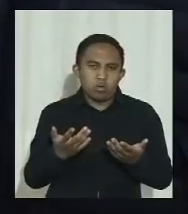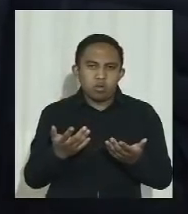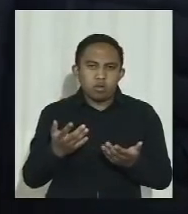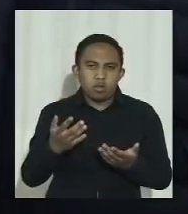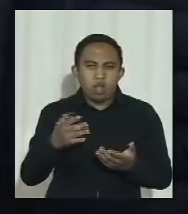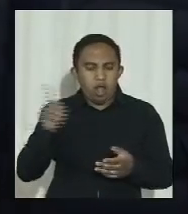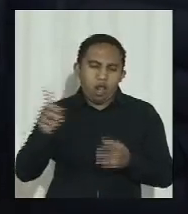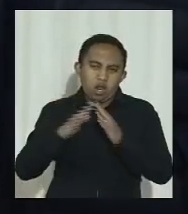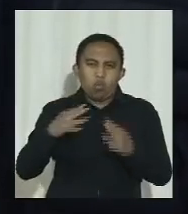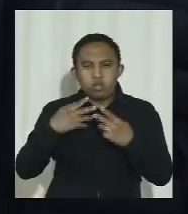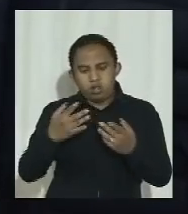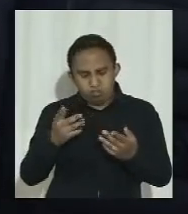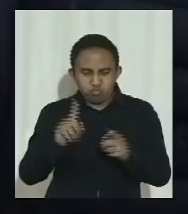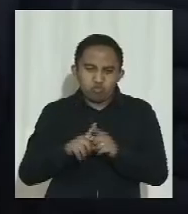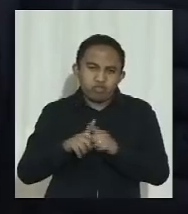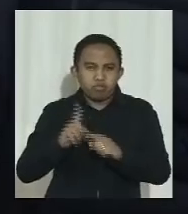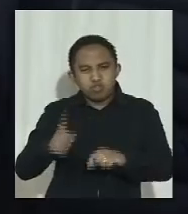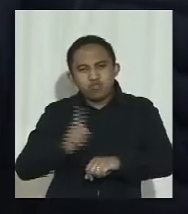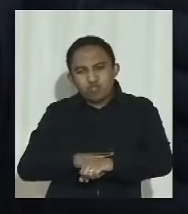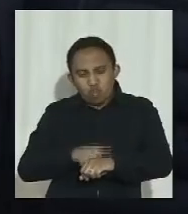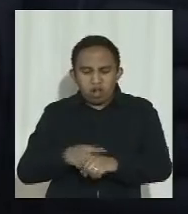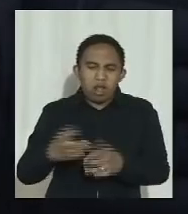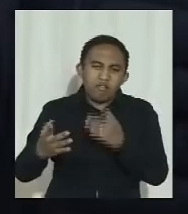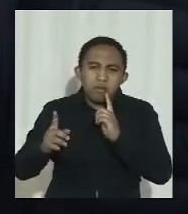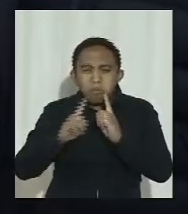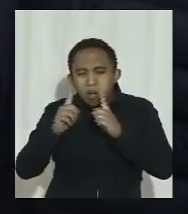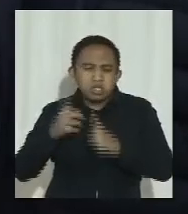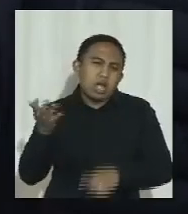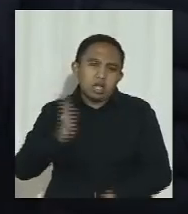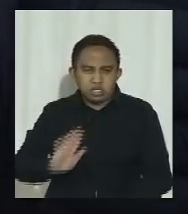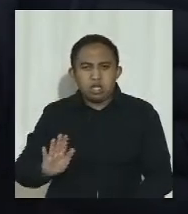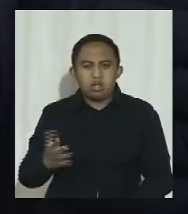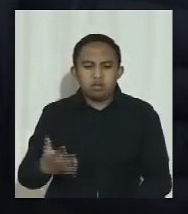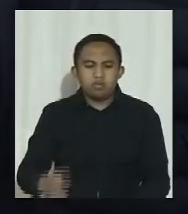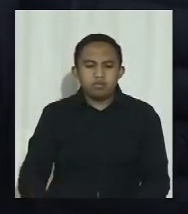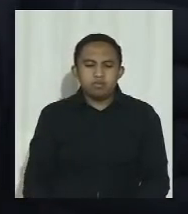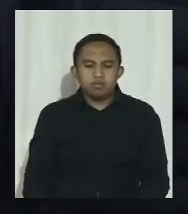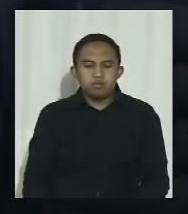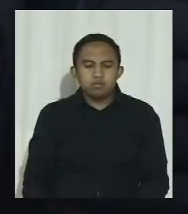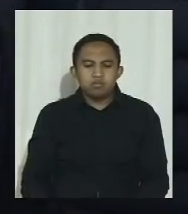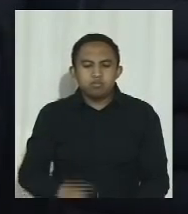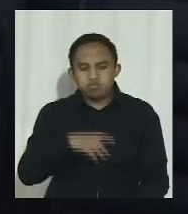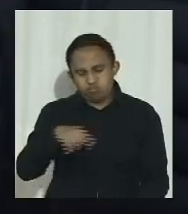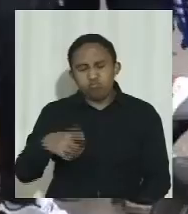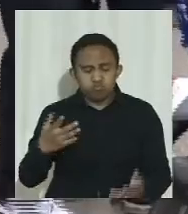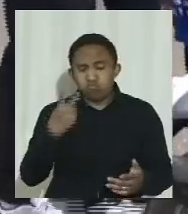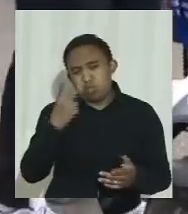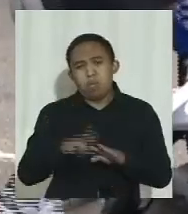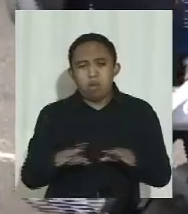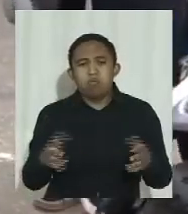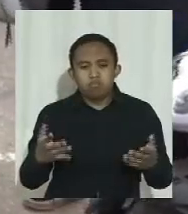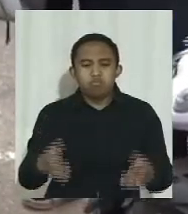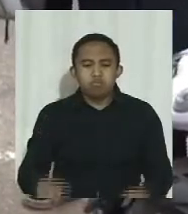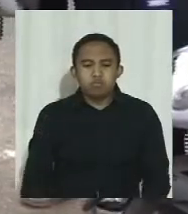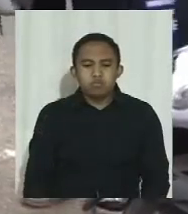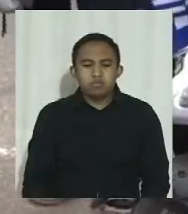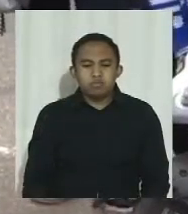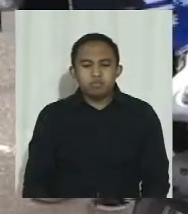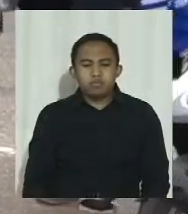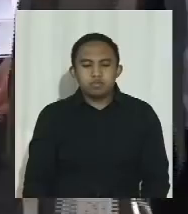l'hôtel de bien se connaître. Mais jusqu'à maintenant, il n'y a aucun problème. De toute façon, il n'y aura aucun problème avec les joueurs.